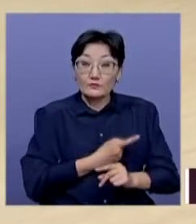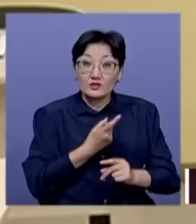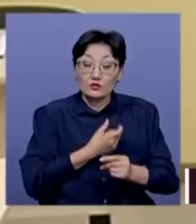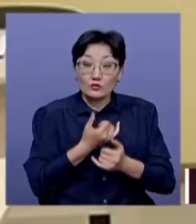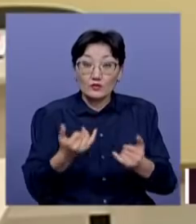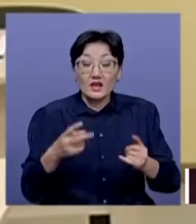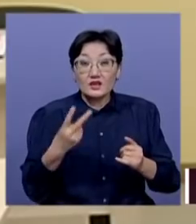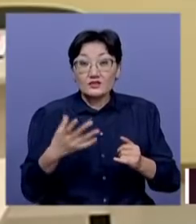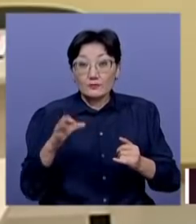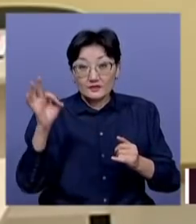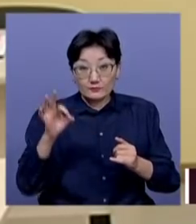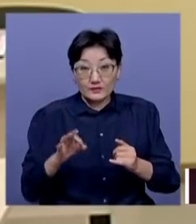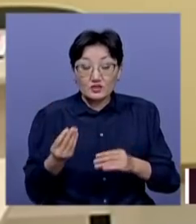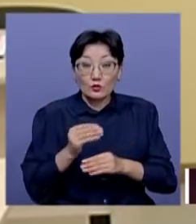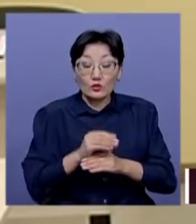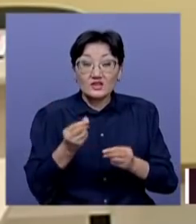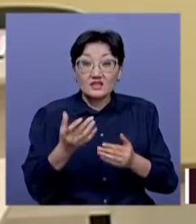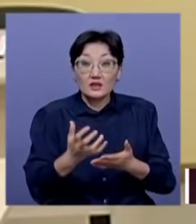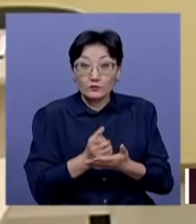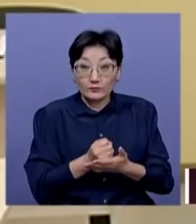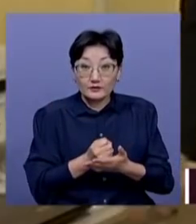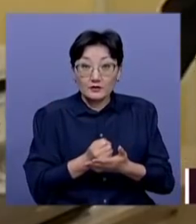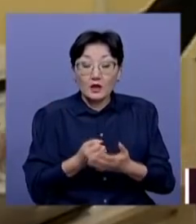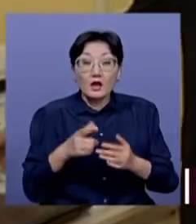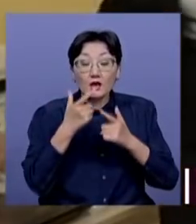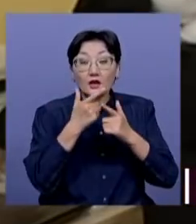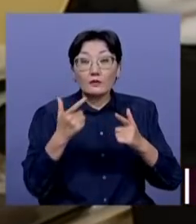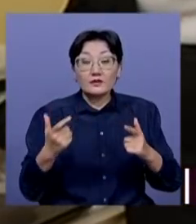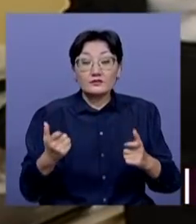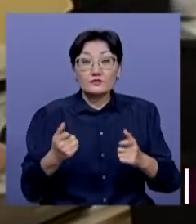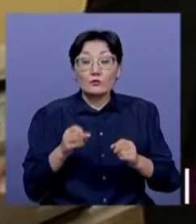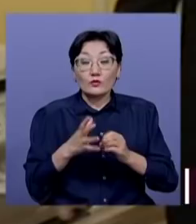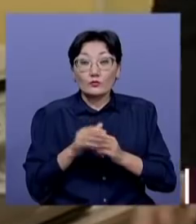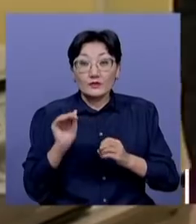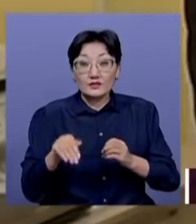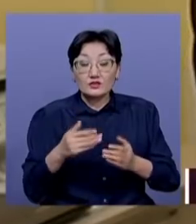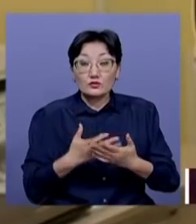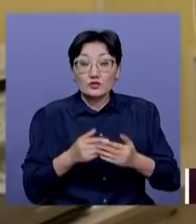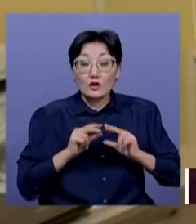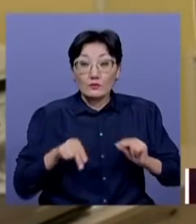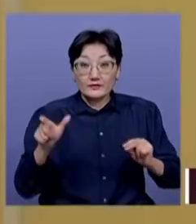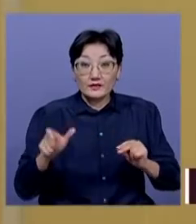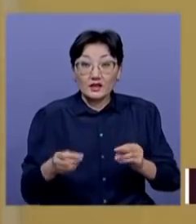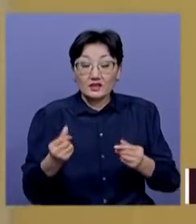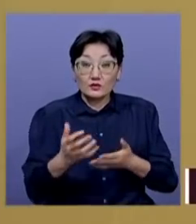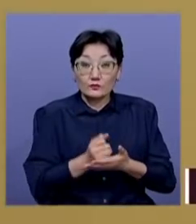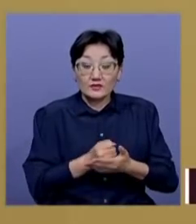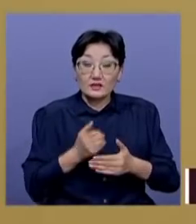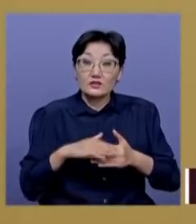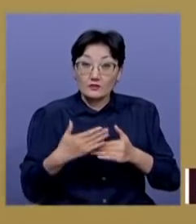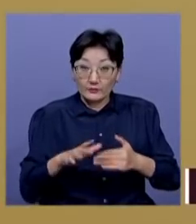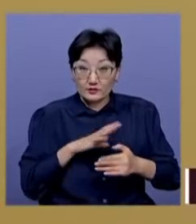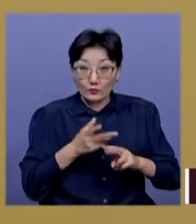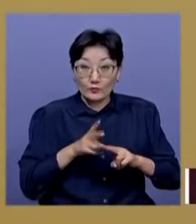үшін 25% қосымша ақы алған. Бұған дейін хабарланғанындай 15000-ға жуық мұғалімнің алатын төлемдері кешіккен еді.